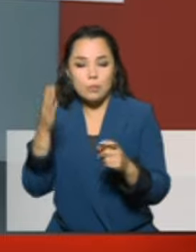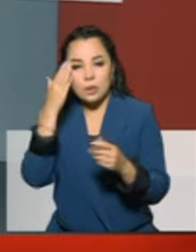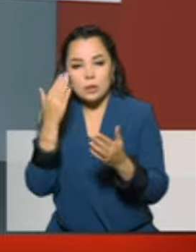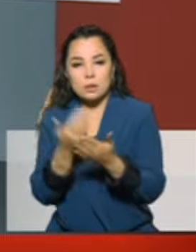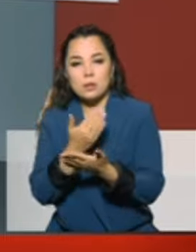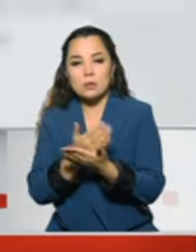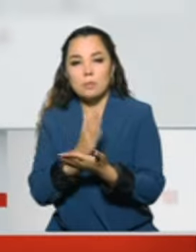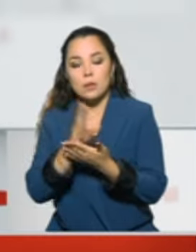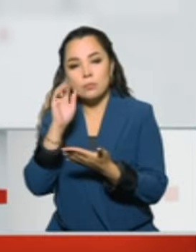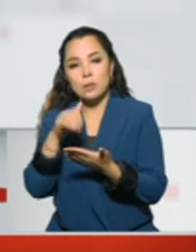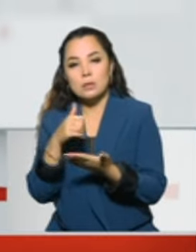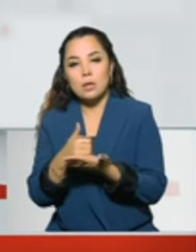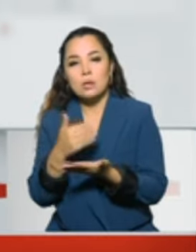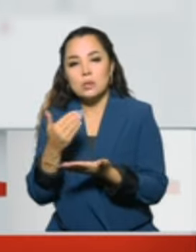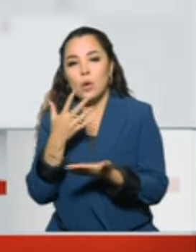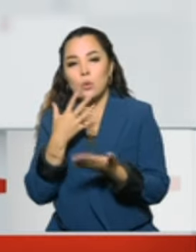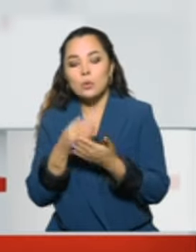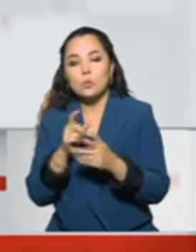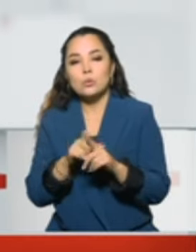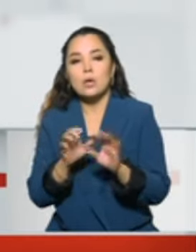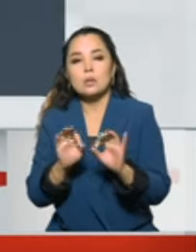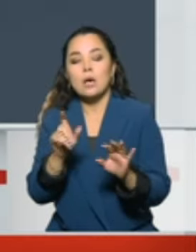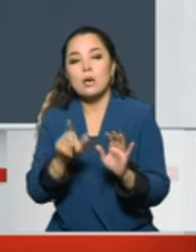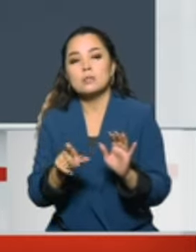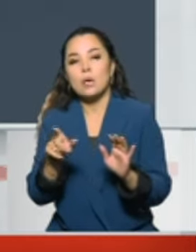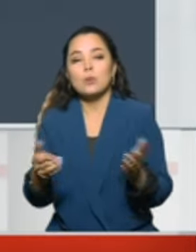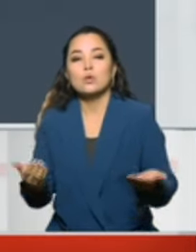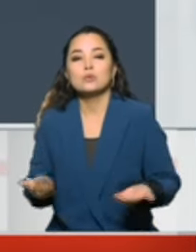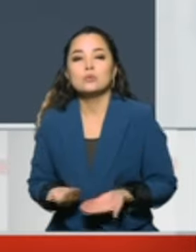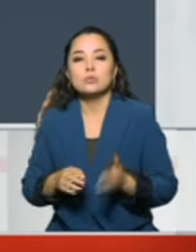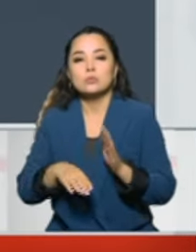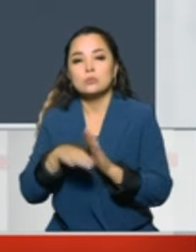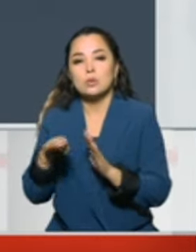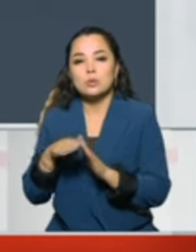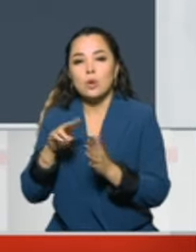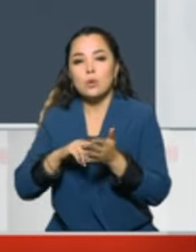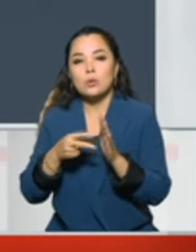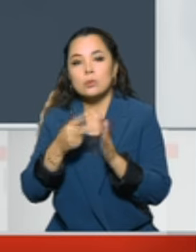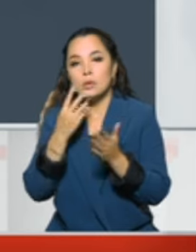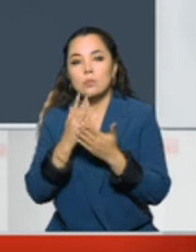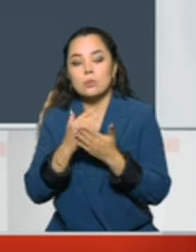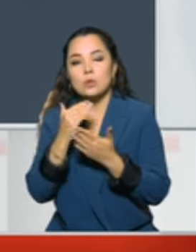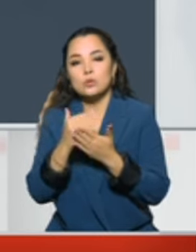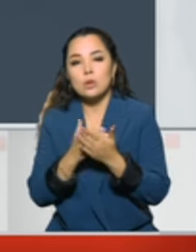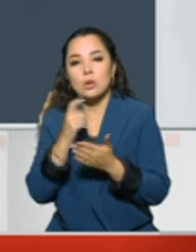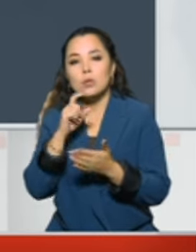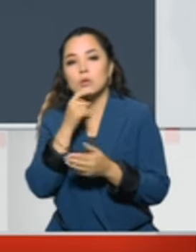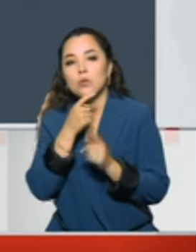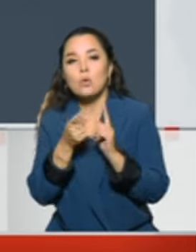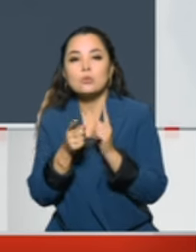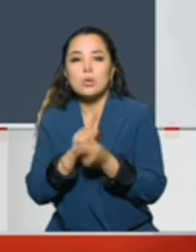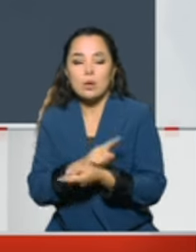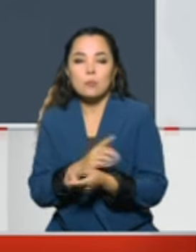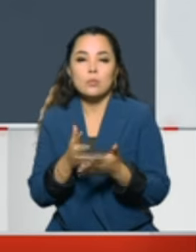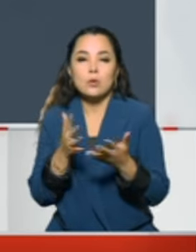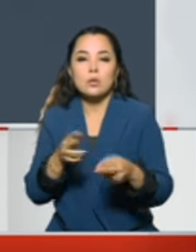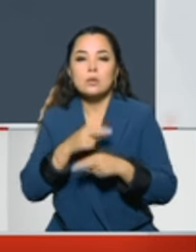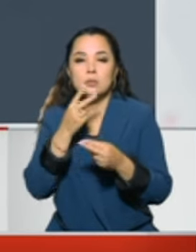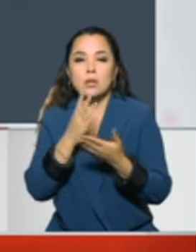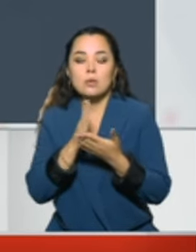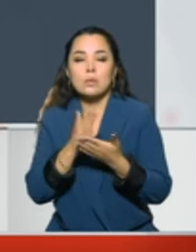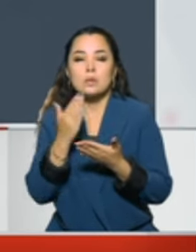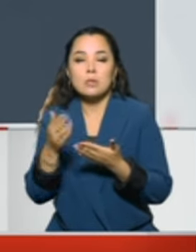білдірді. Мемлекет басшысы өз сөзінде азаматтардың тұрмысын жақсартуды көздейтін жүйелі экономикалық өзгерістерге баса назар